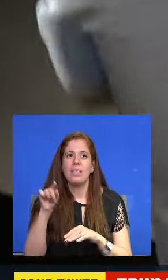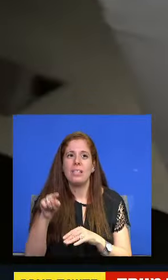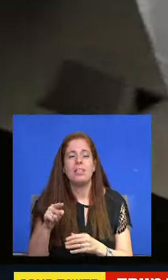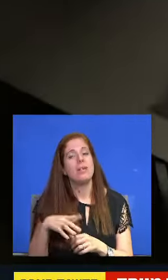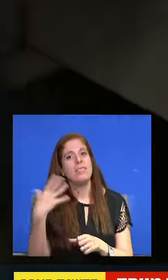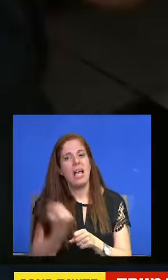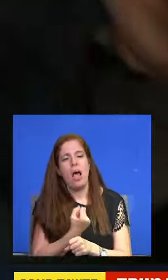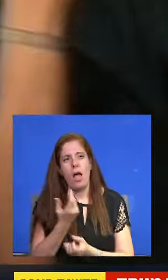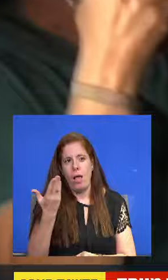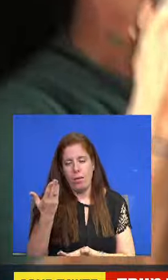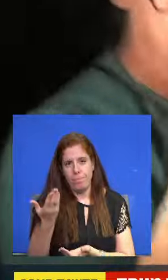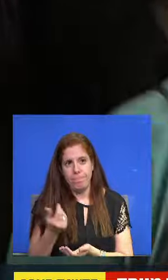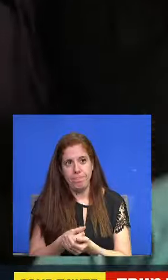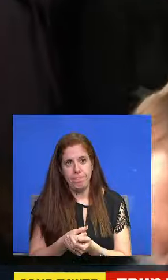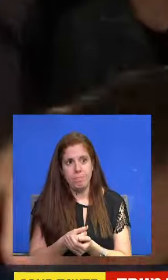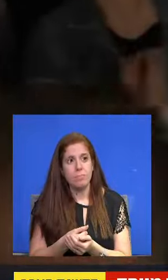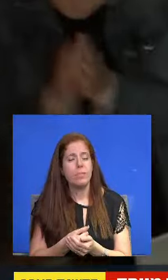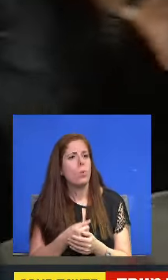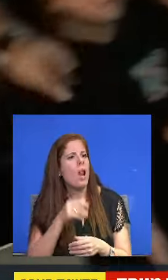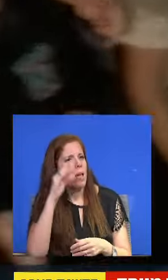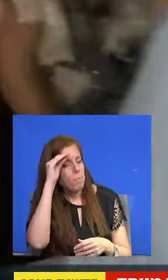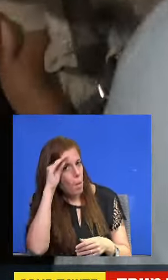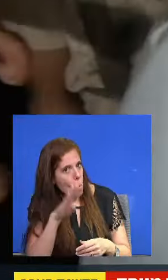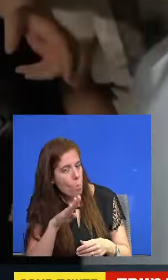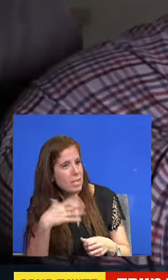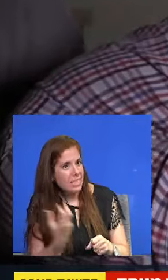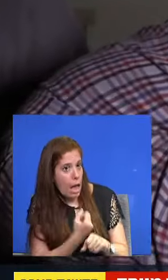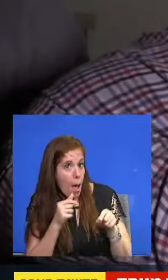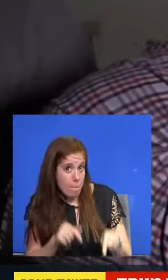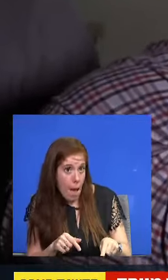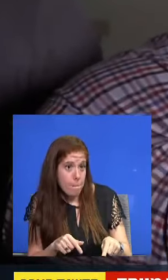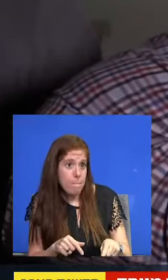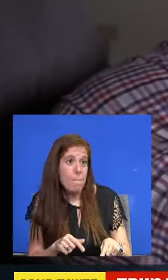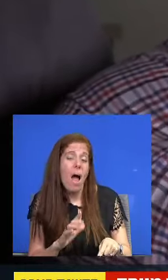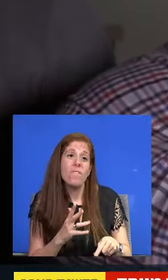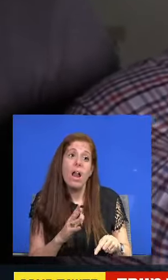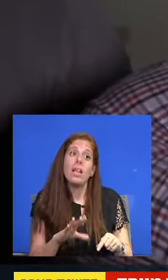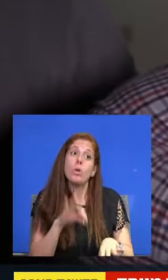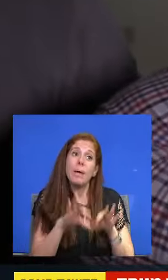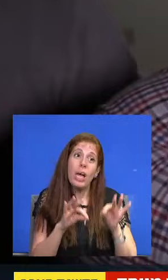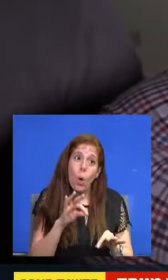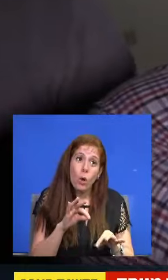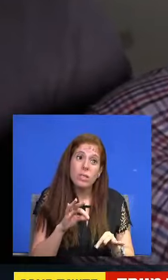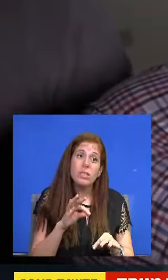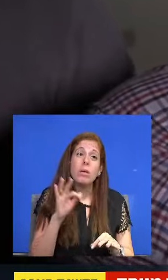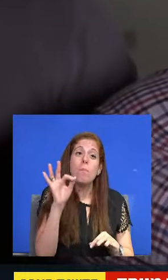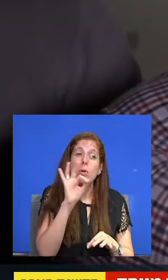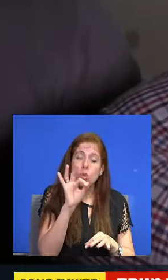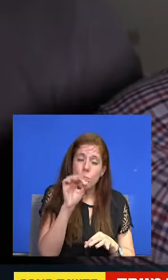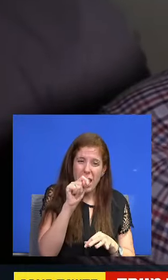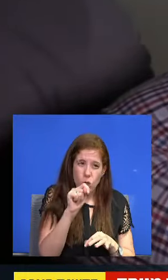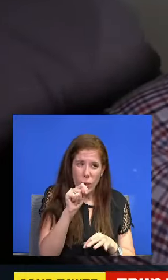הימין הקיצוני. So maybe Mr. Buchmann did win this time, but you know, Turing is going to election